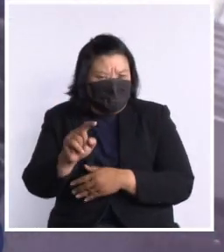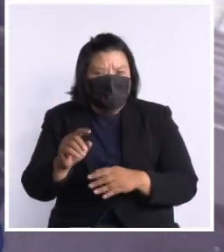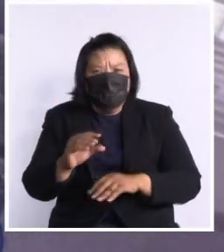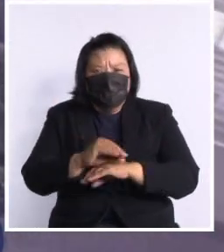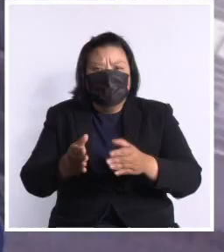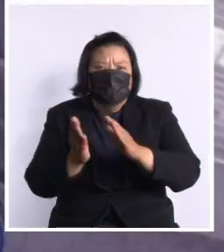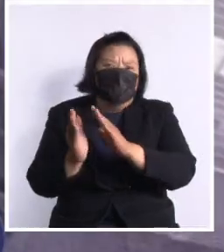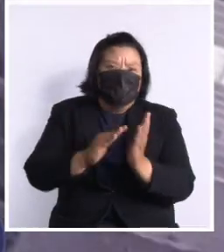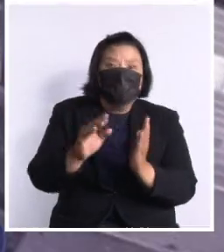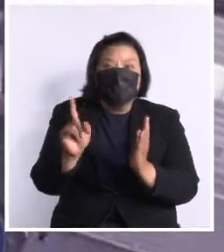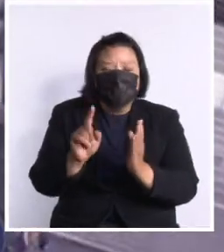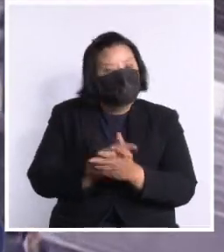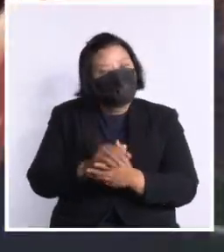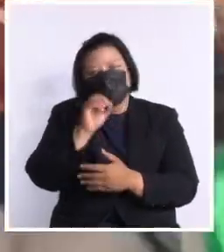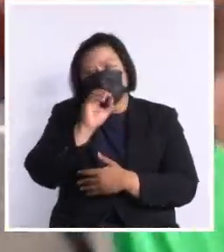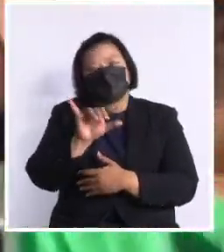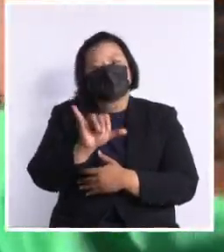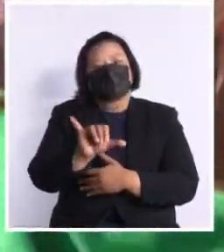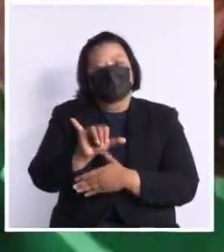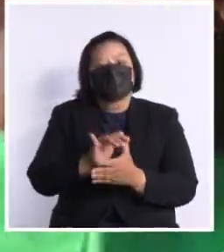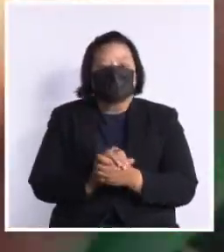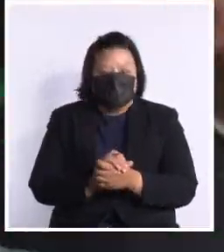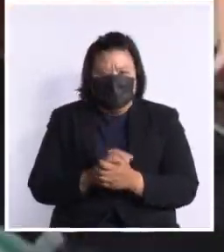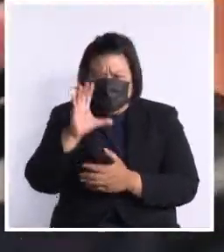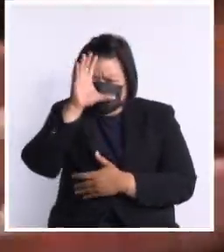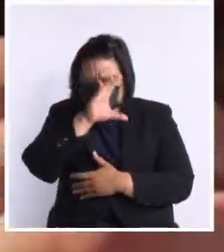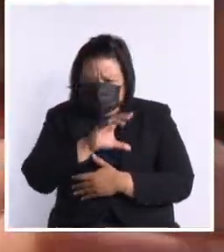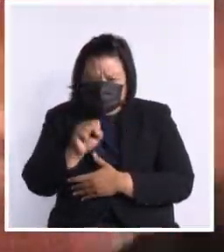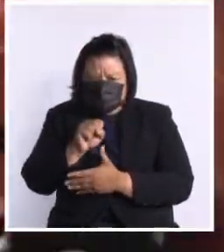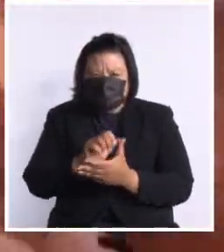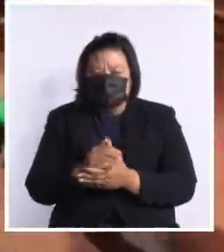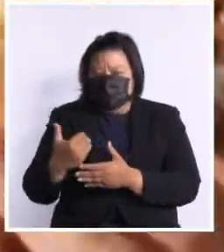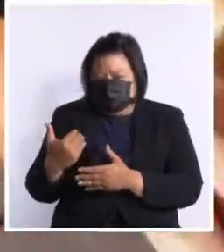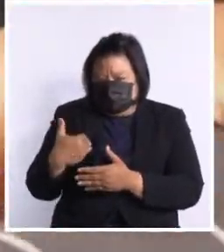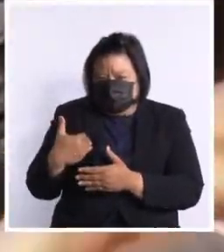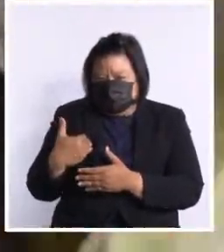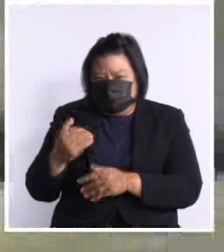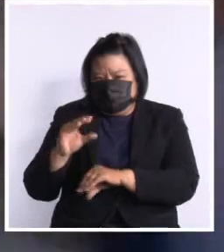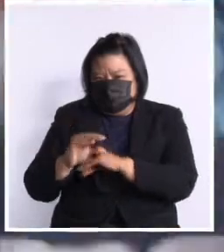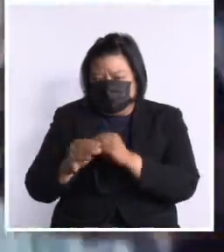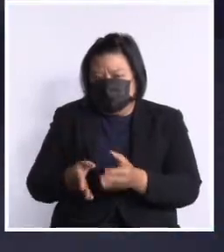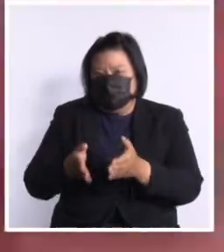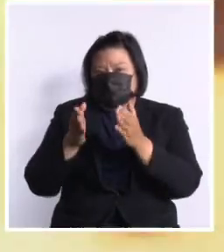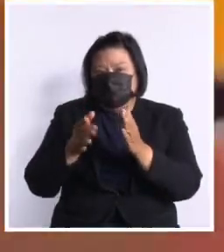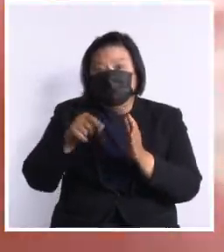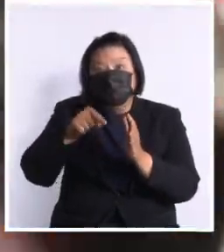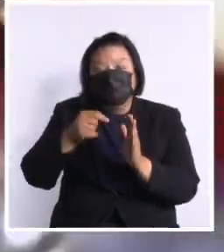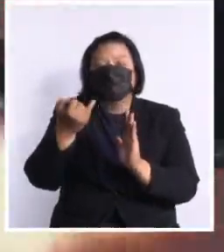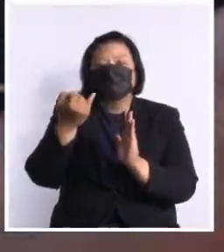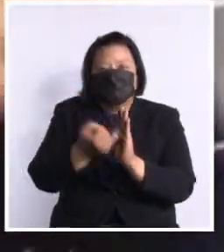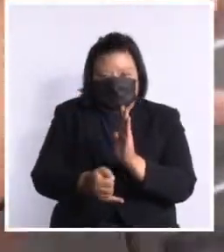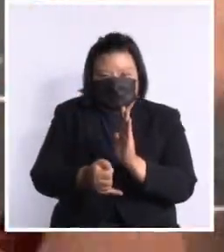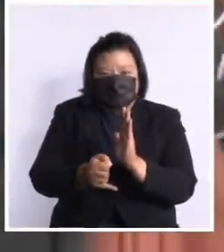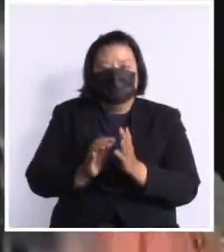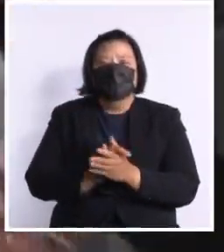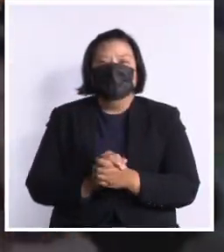นั้นยังไม่สามารถระบุสาเหตุได้แน่ชัดเลยครับแต่ว่ามีการสันนิษฐานว่าอาจมีการก่อสร้างอาคารหรือว่าต่อเติมอาคารที่ไม่ถูกต้อง